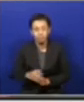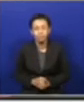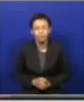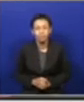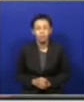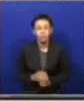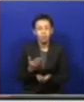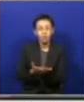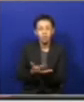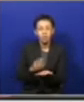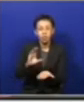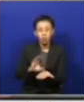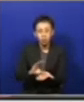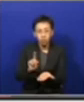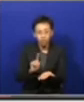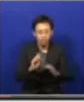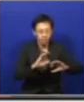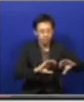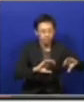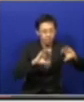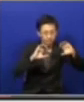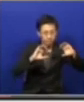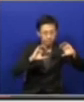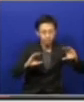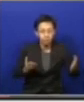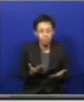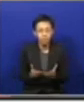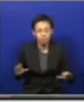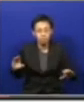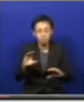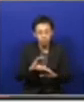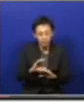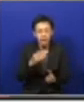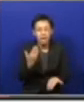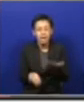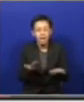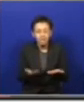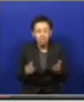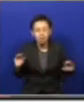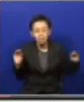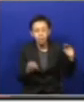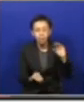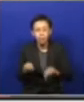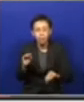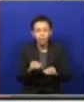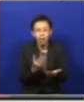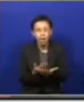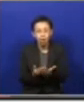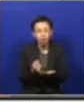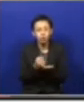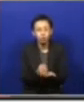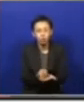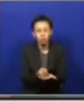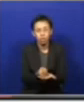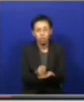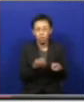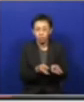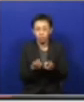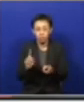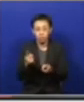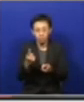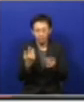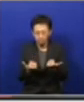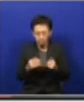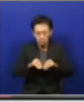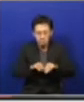องทุนร่วมระหว่างภาครัฐหรือว่าเป็นการระดมทุนสาธารณะที่เรียกว่า crowdfunding นะคะเป็นช่องทางใหม่ที่ยังไม่แพร่หลายท่านก็